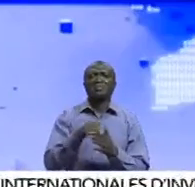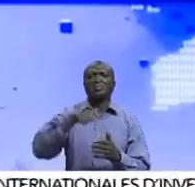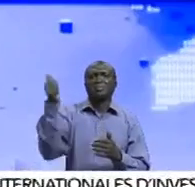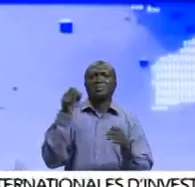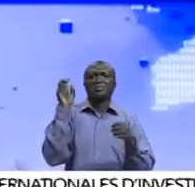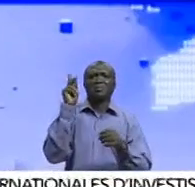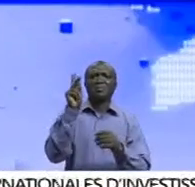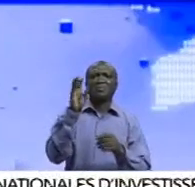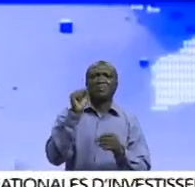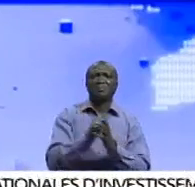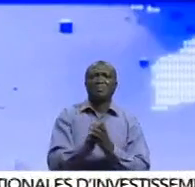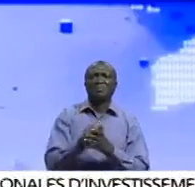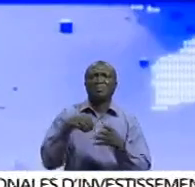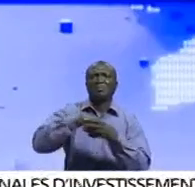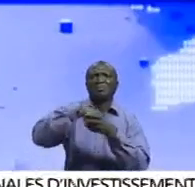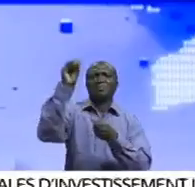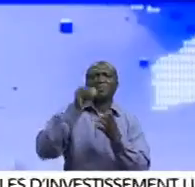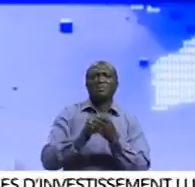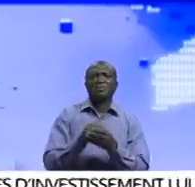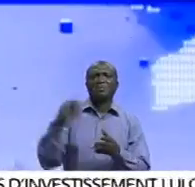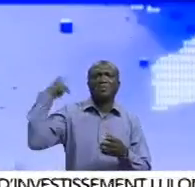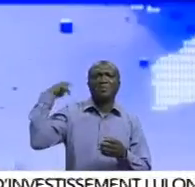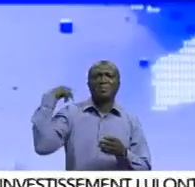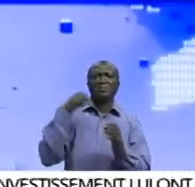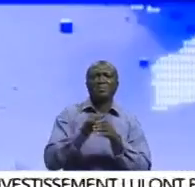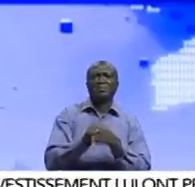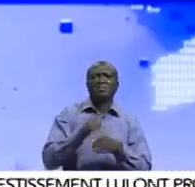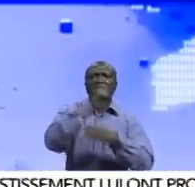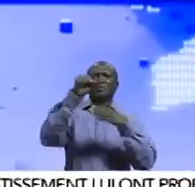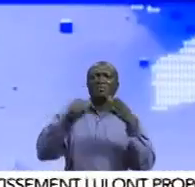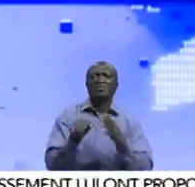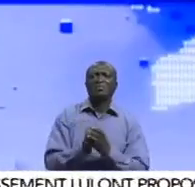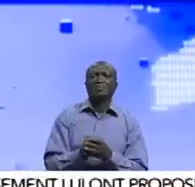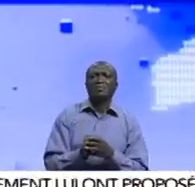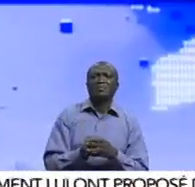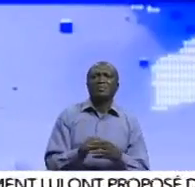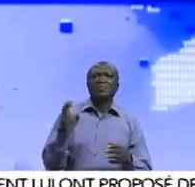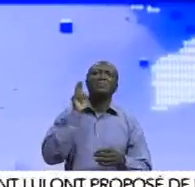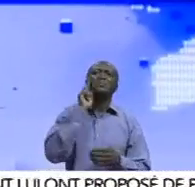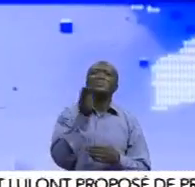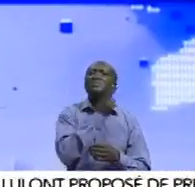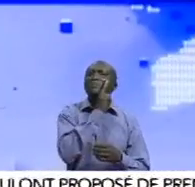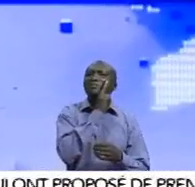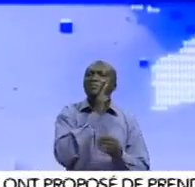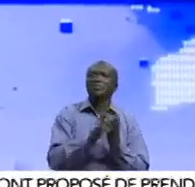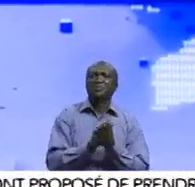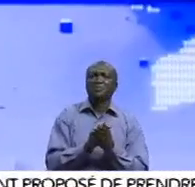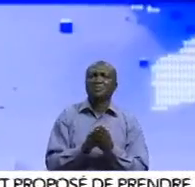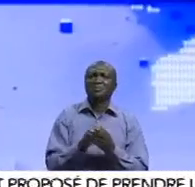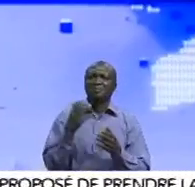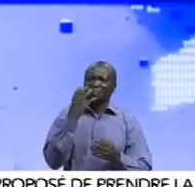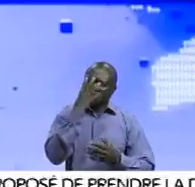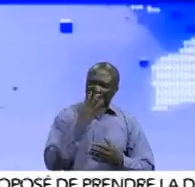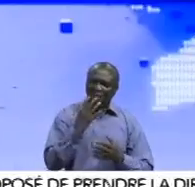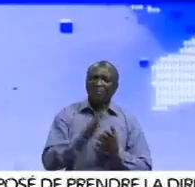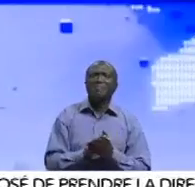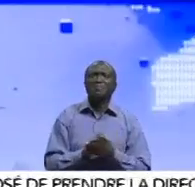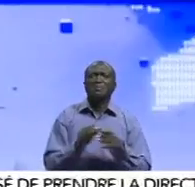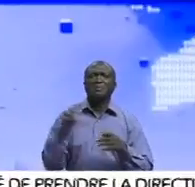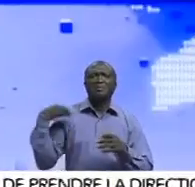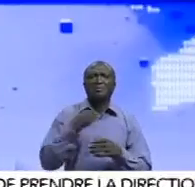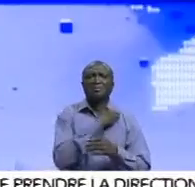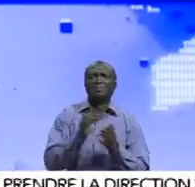évoqué en titre la sortie du patron du secteur de l'hôellerie il s'inquiète des mots qui minent le secteur ses membres